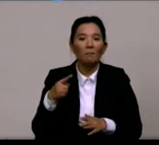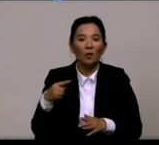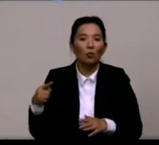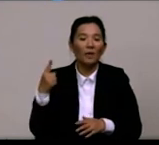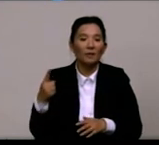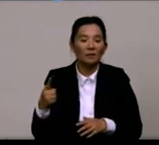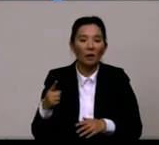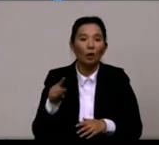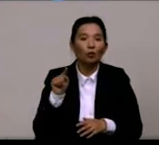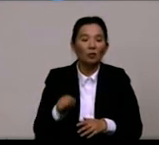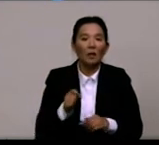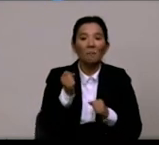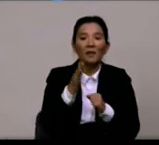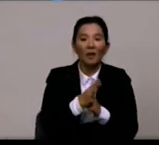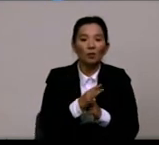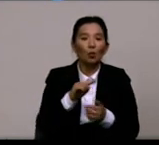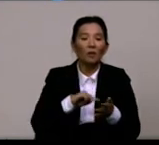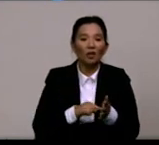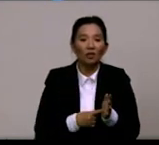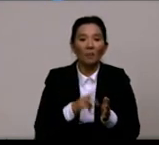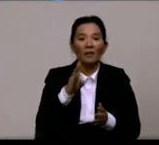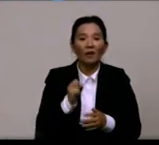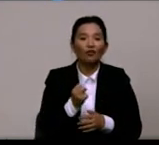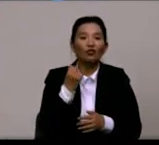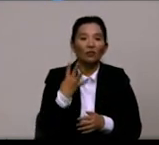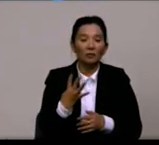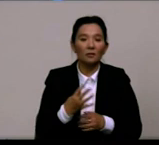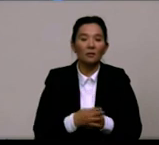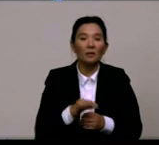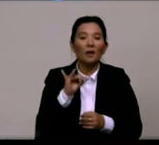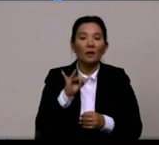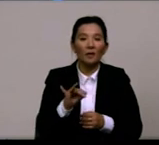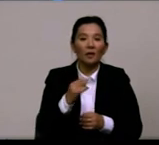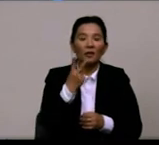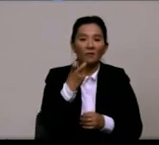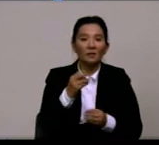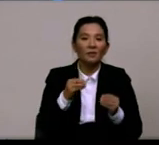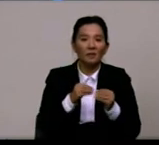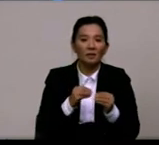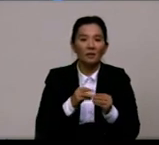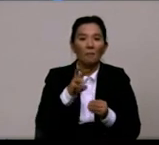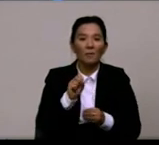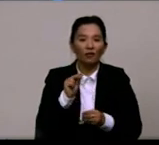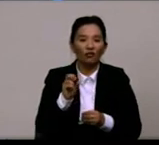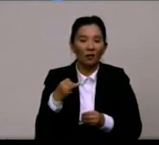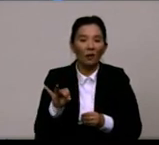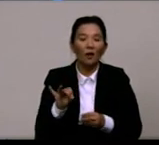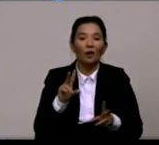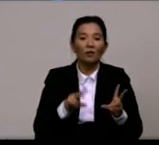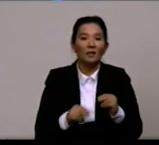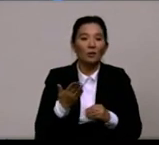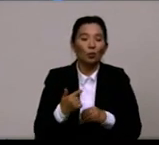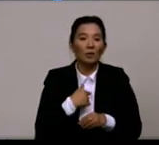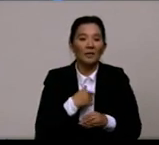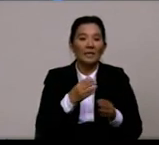1. То есть 15 умножаем на 14 и 210 матчей. Если у нас тут